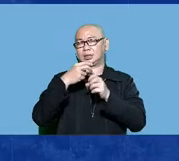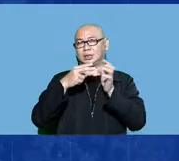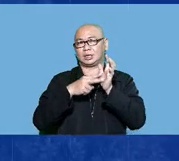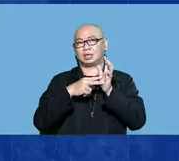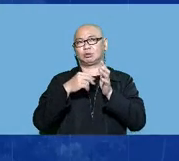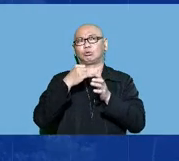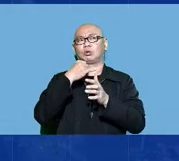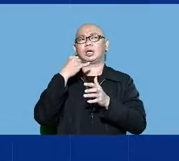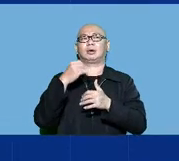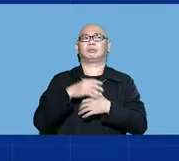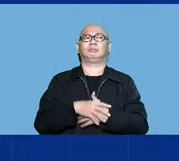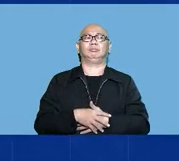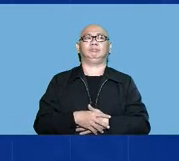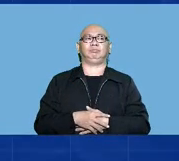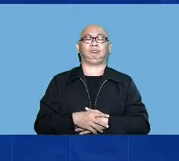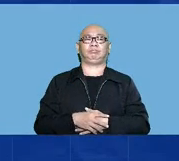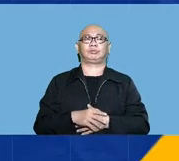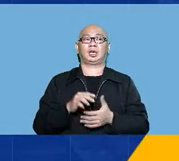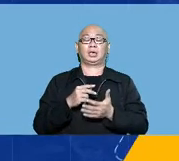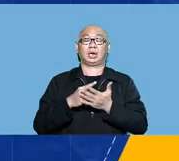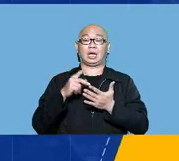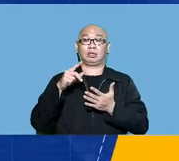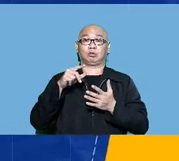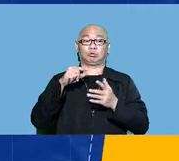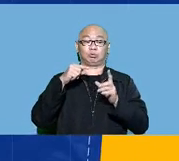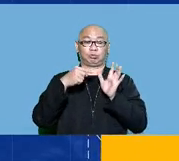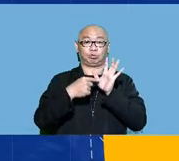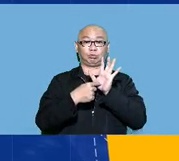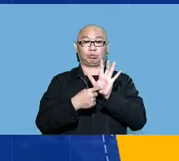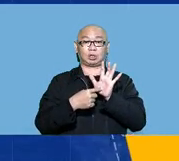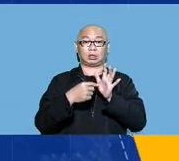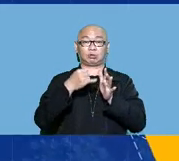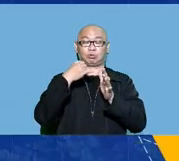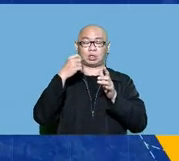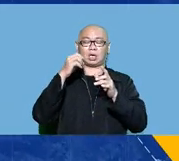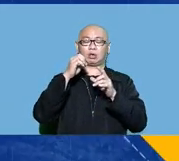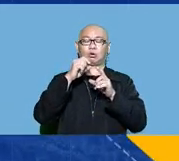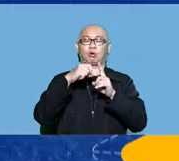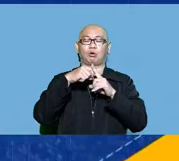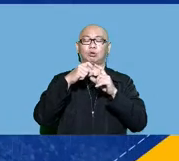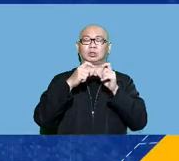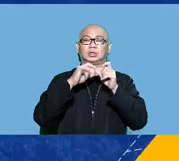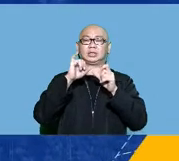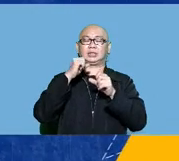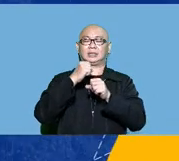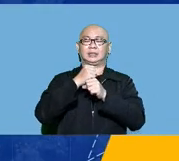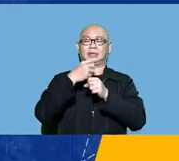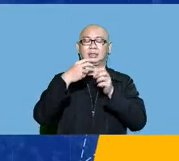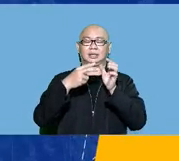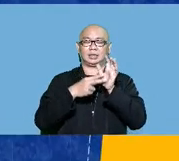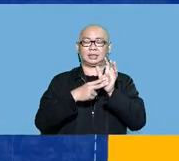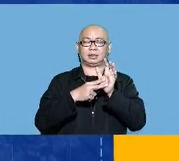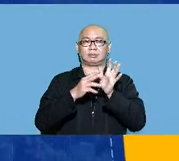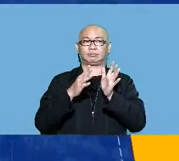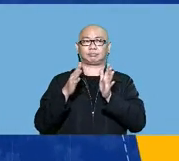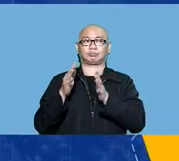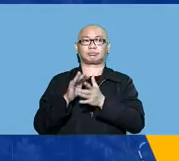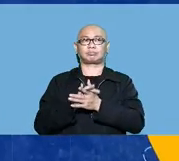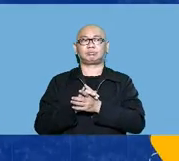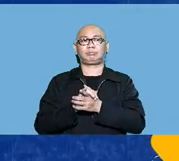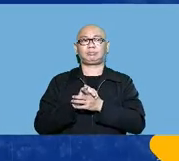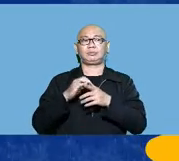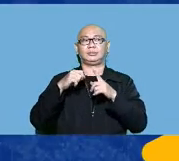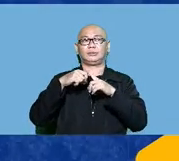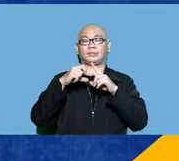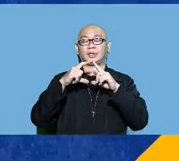timbul tenggelam lagi. Karena itu menunjukkan dia kekurangan oksigen. Kemudian ini adalah karakter